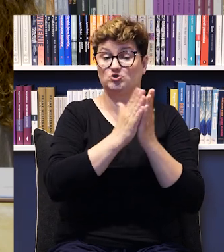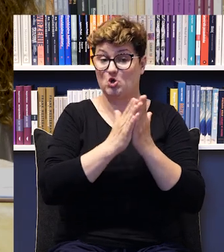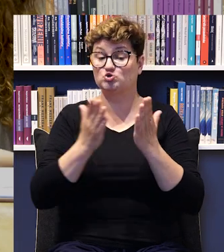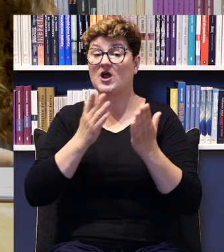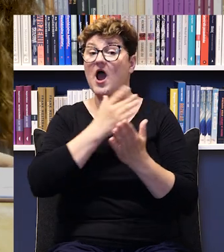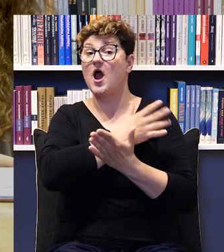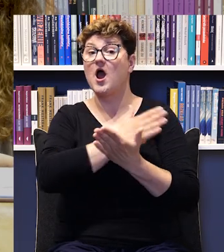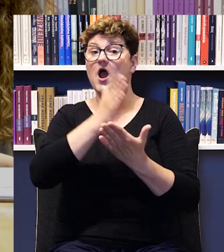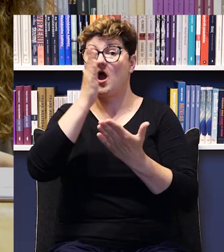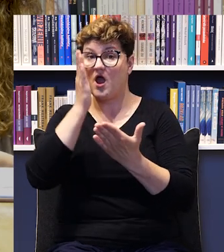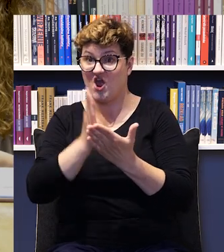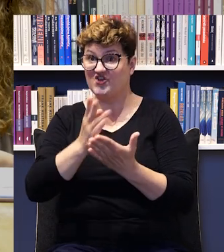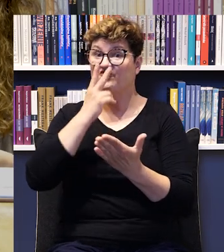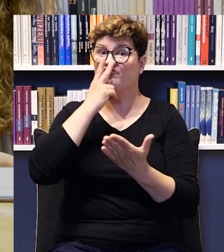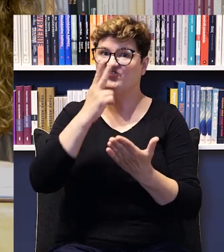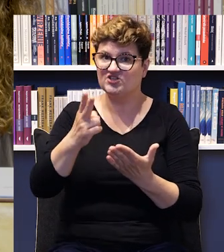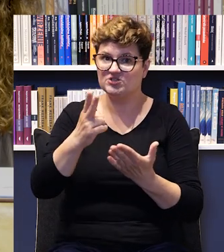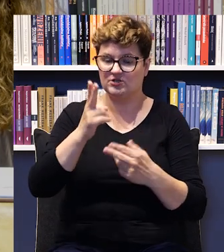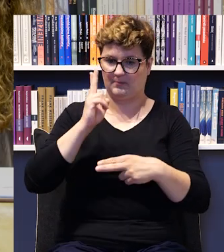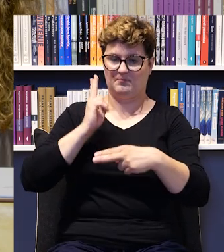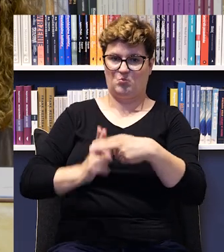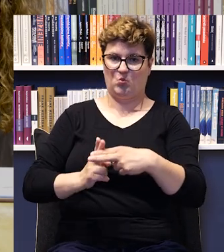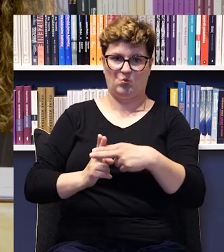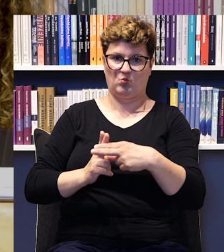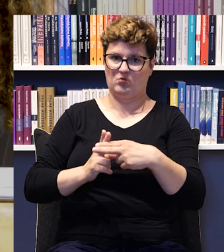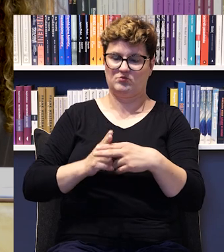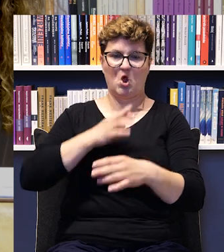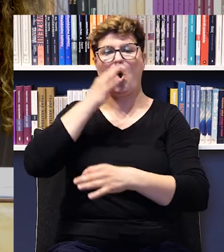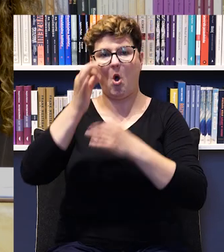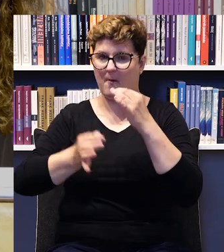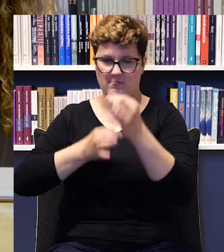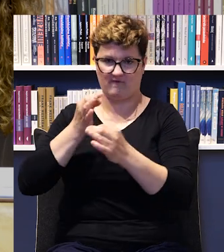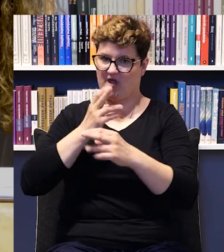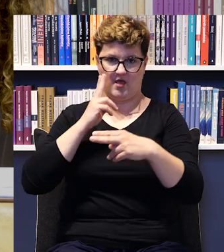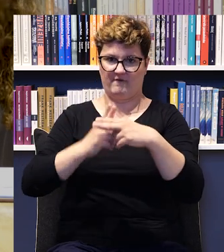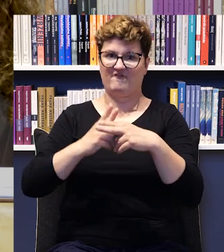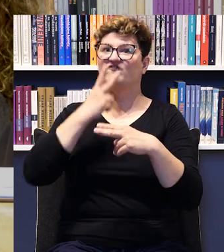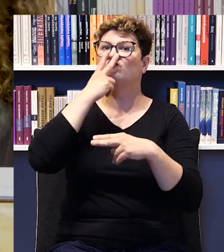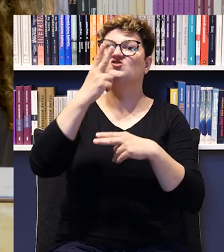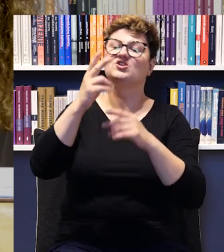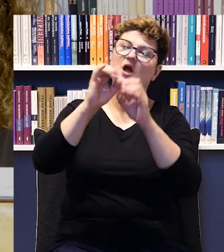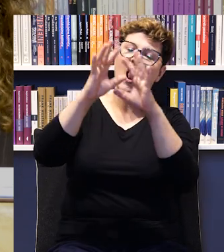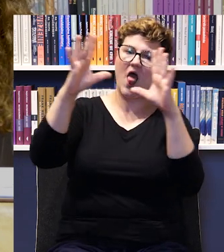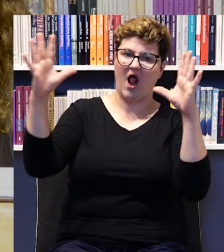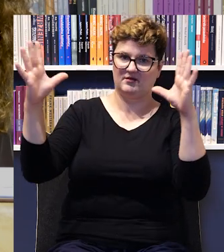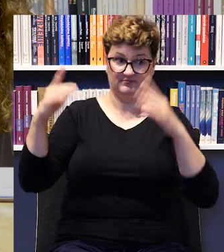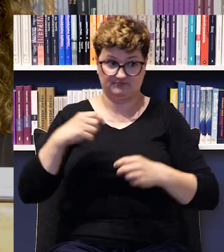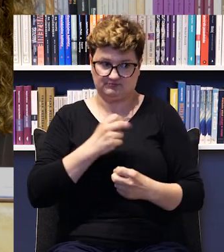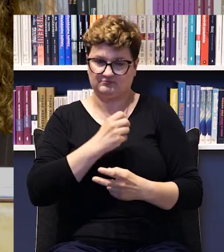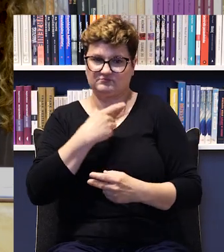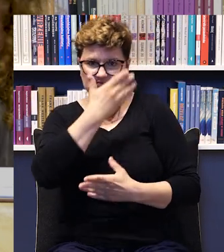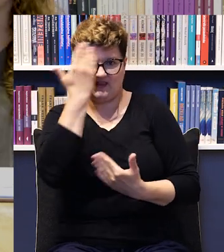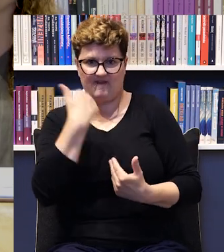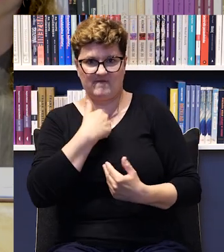momencie, kiedy ona coś widzi i już nie opowiada jakby osobie czytającej, co widzi. I my właściwie do końca nie wiemy, co ona widzi.